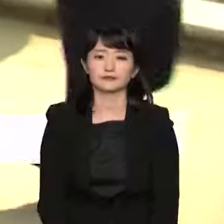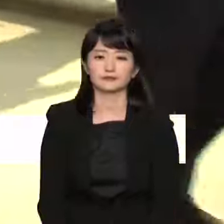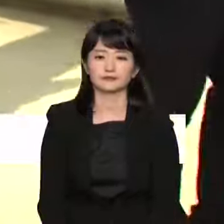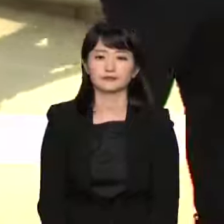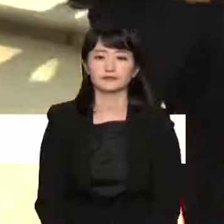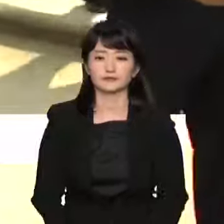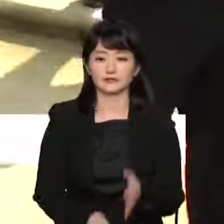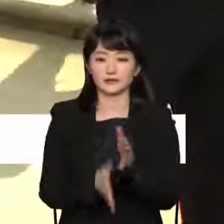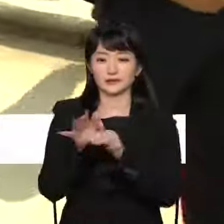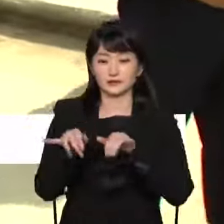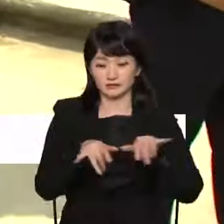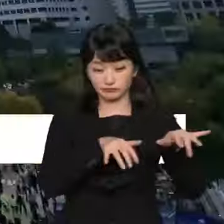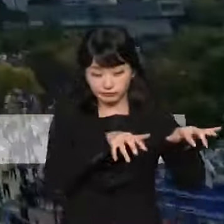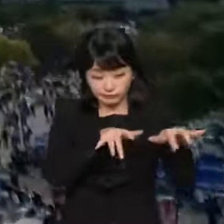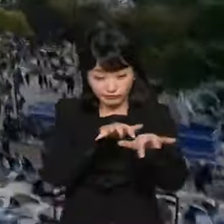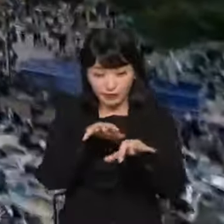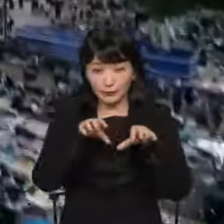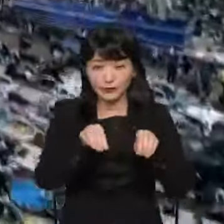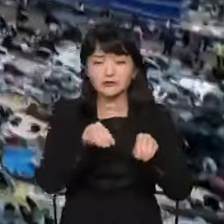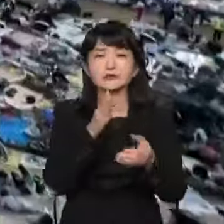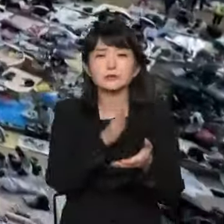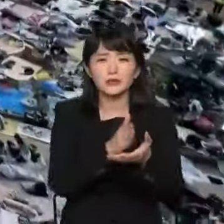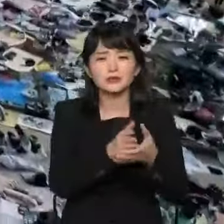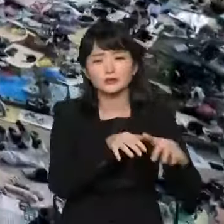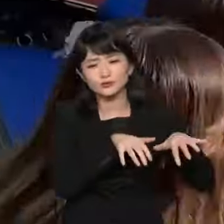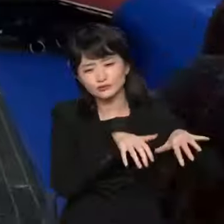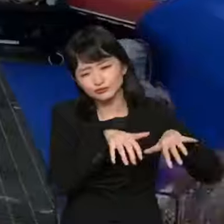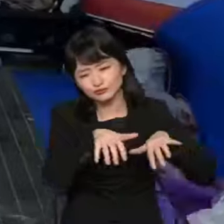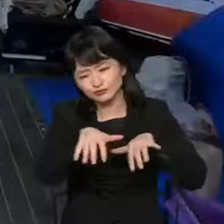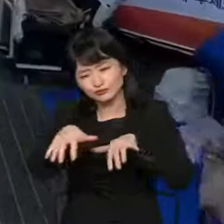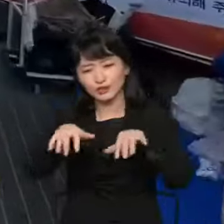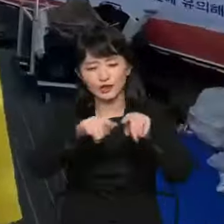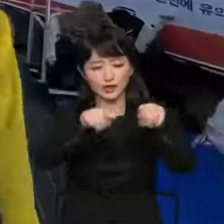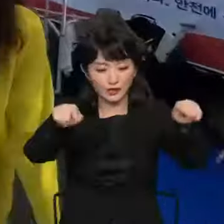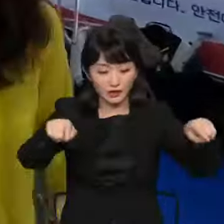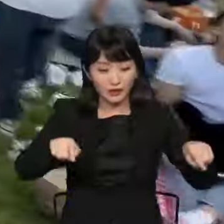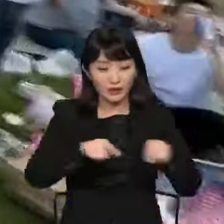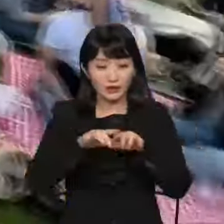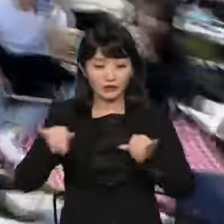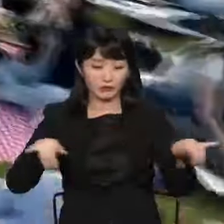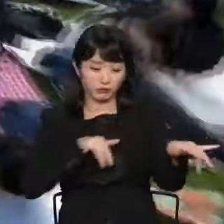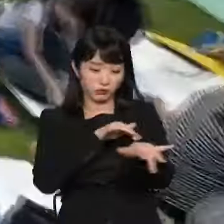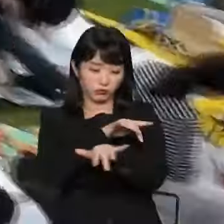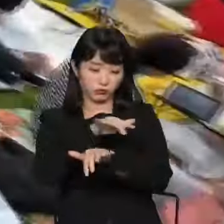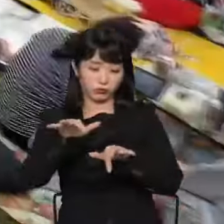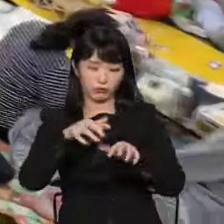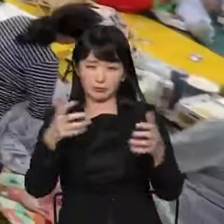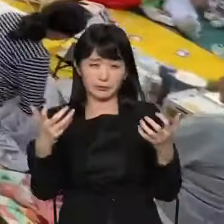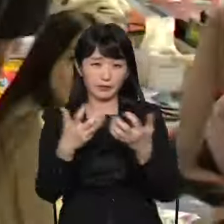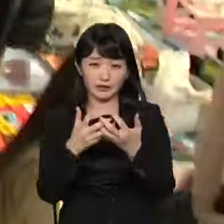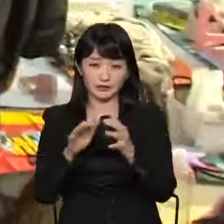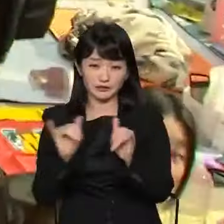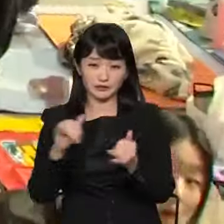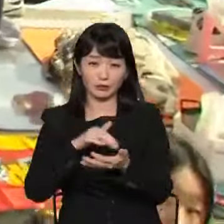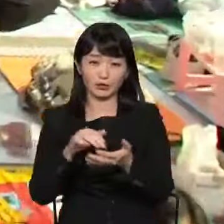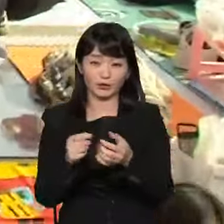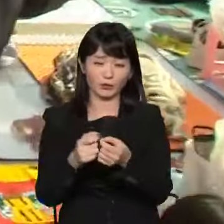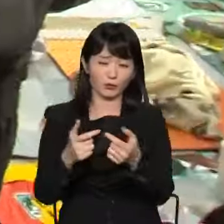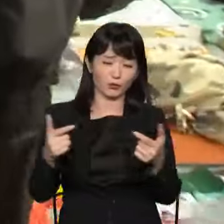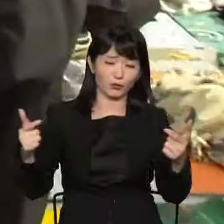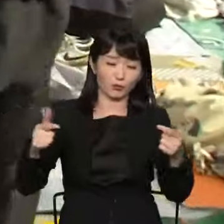멈추지 마시고 이동해 주시고. 돗자리와 인파로 발 디딜 틈이 없습니다. 점점 사람들이 몰리며 걸어다닐